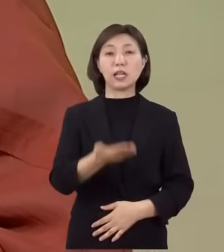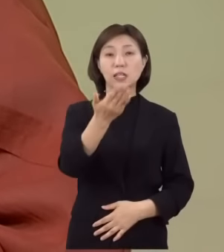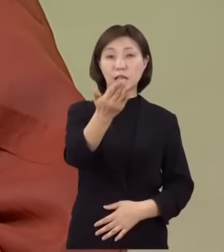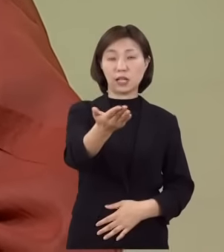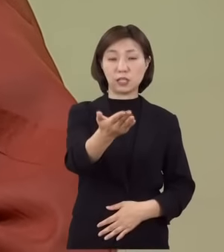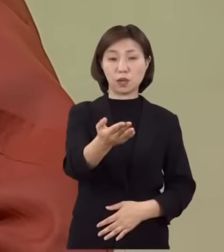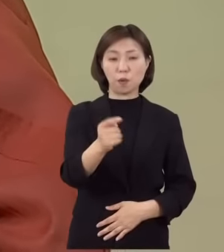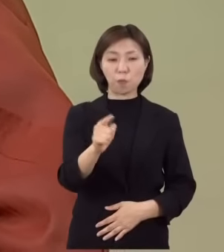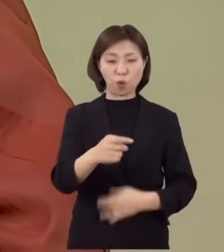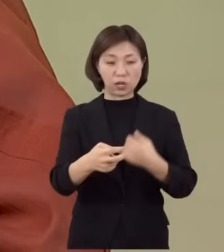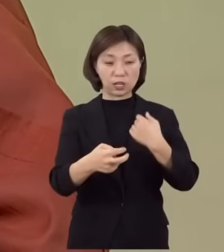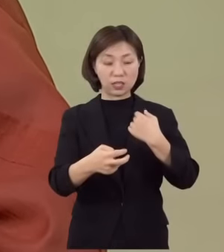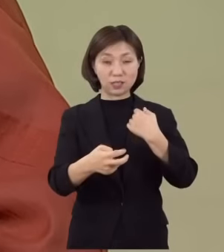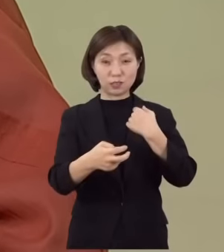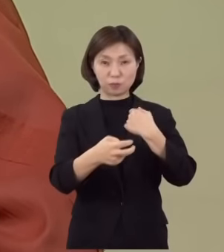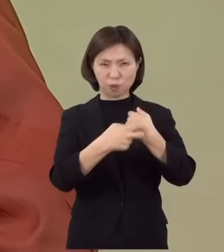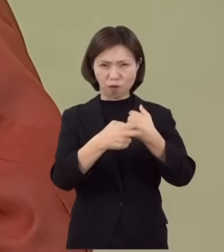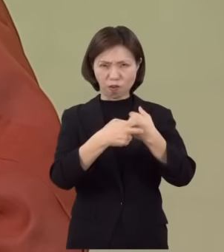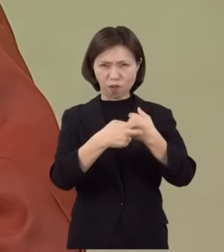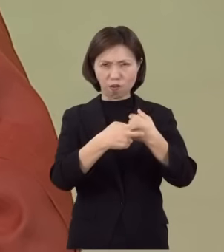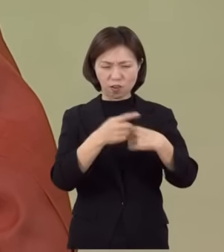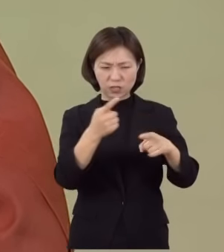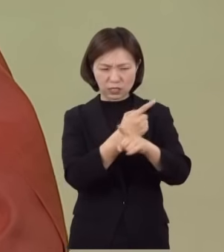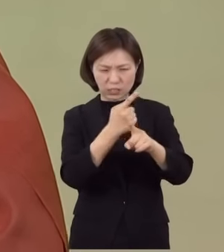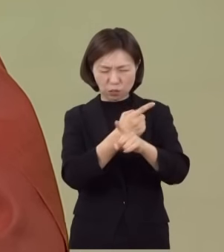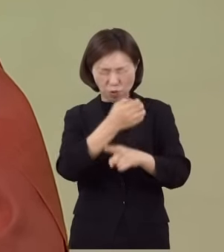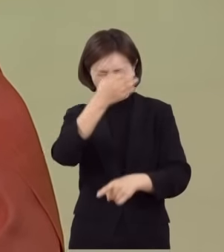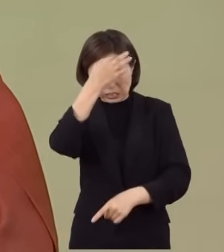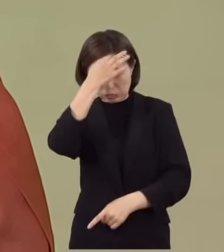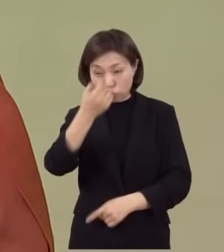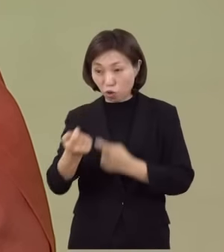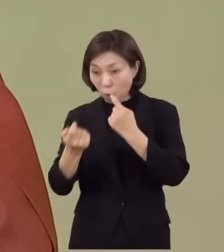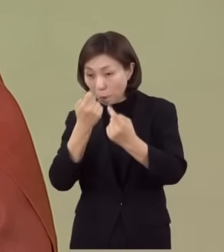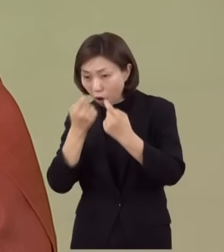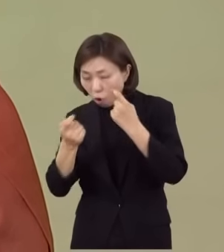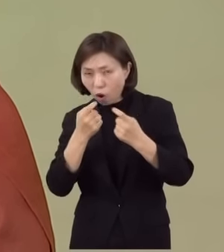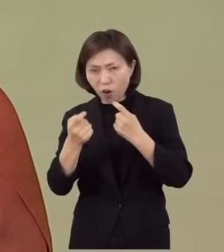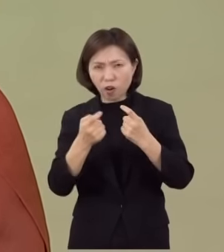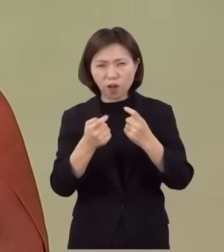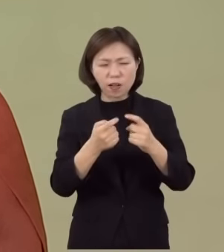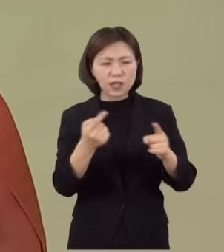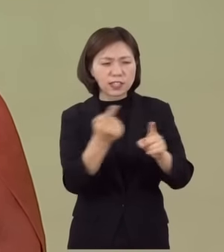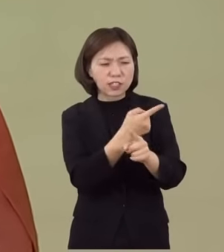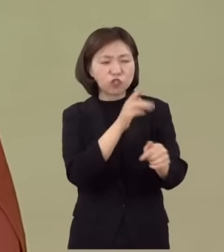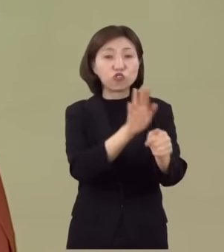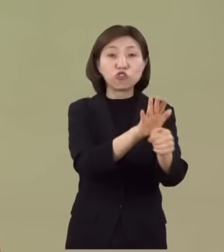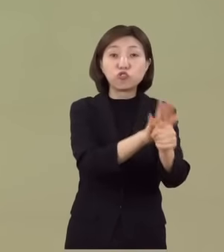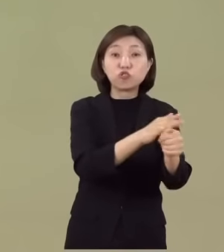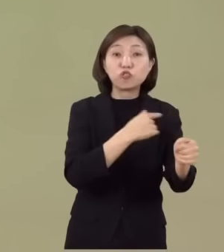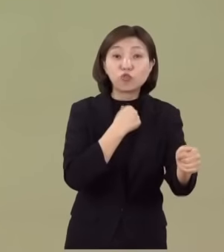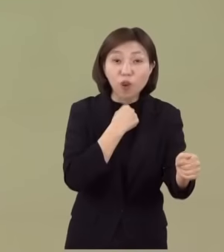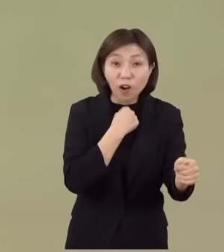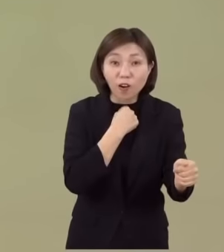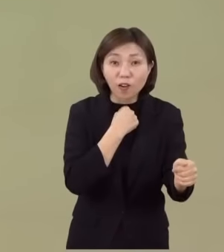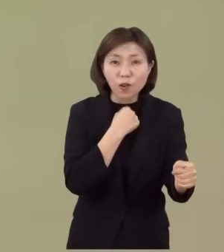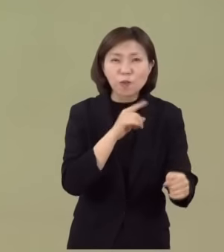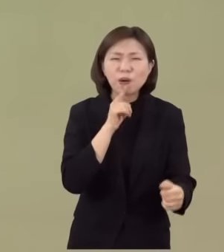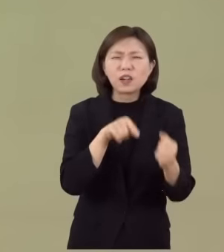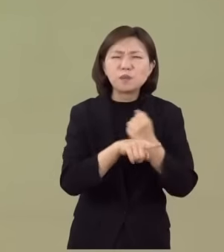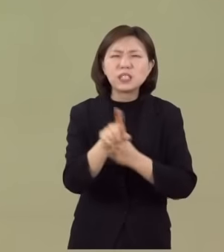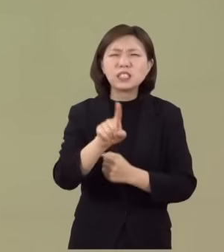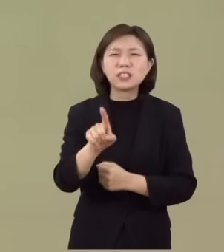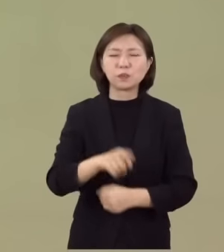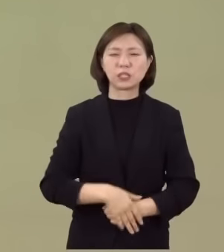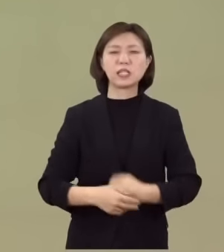배워 그래서 약을 쓰고 침과 뜸을 쓰는 것을 업으로 삼고자 한다면 지금 말로 하면 의사가